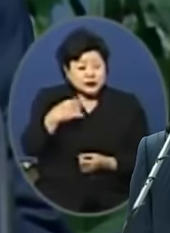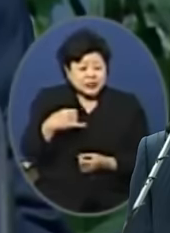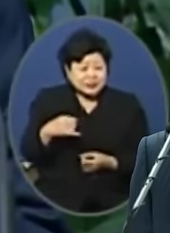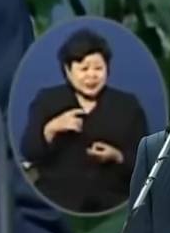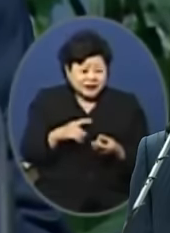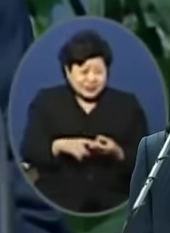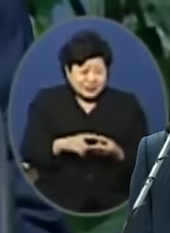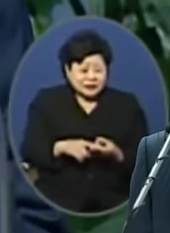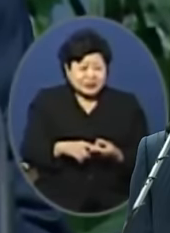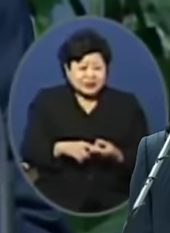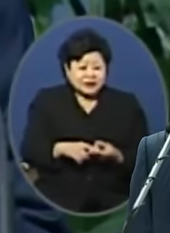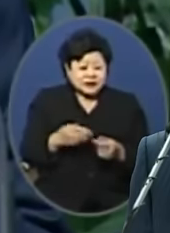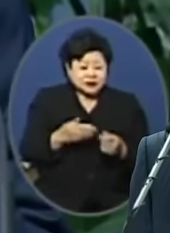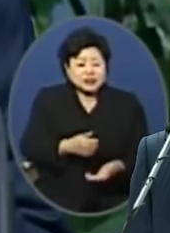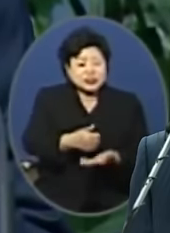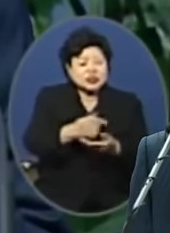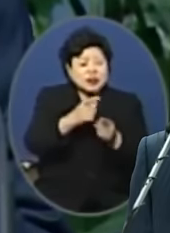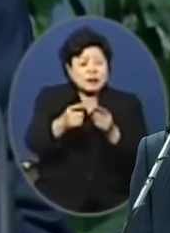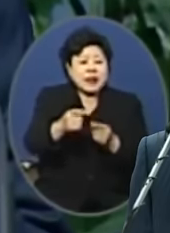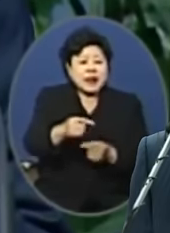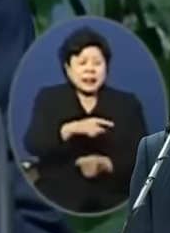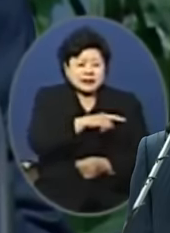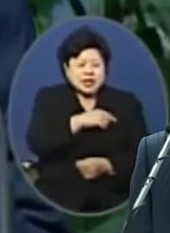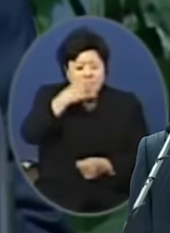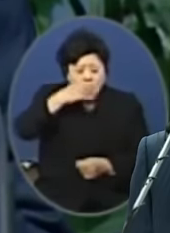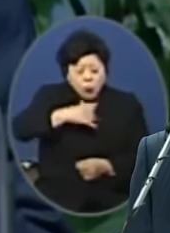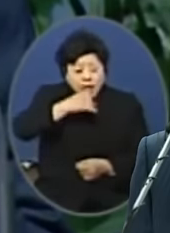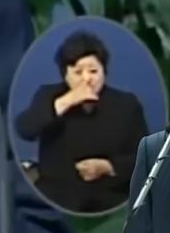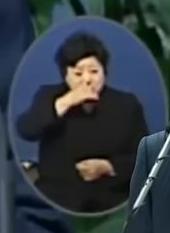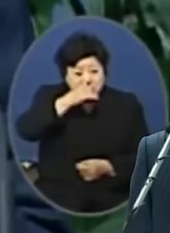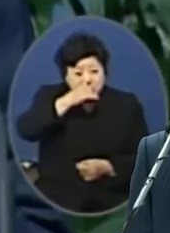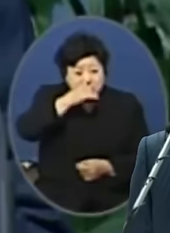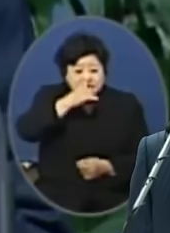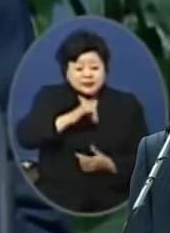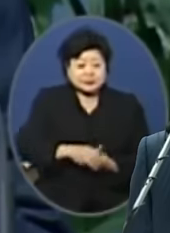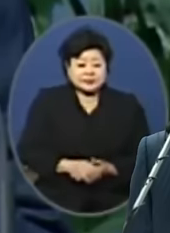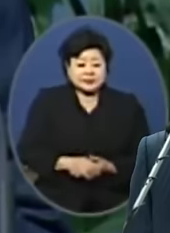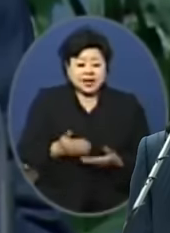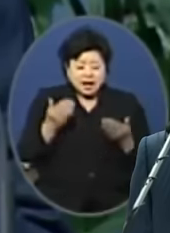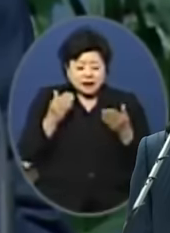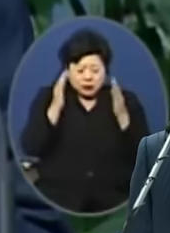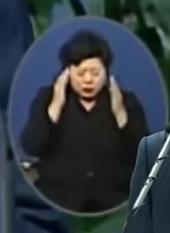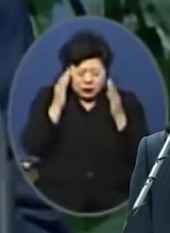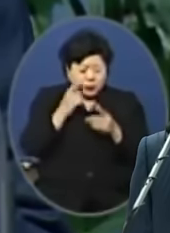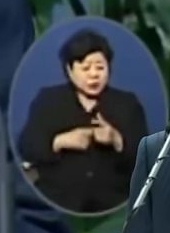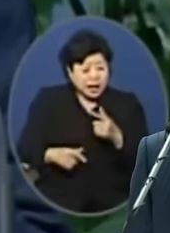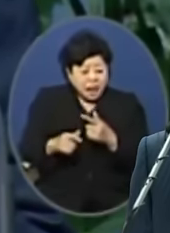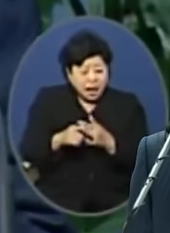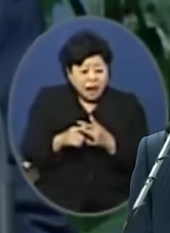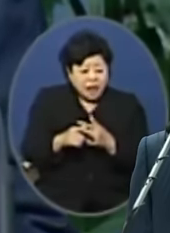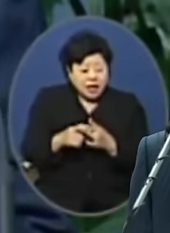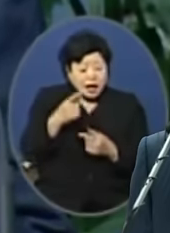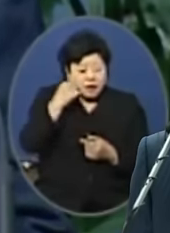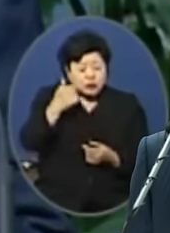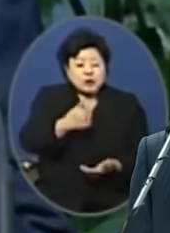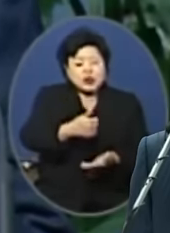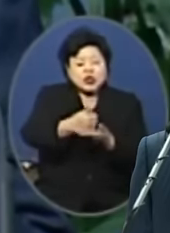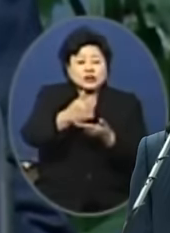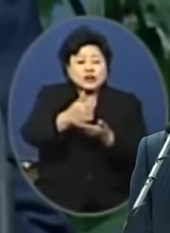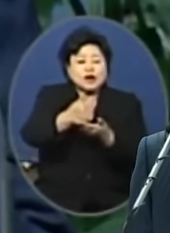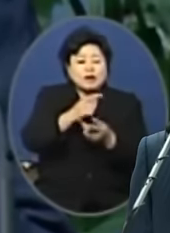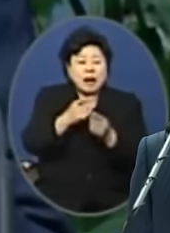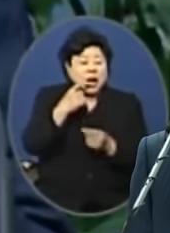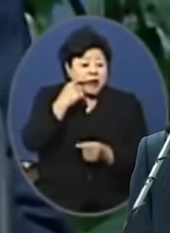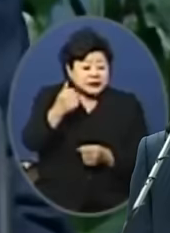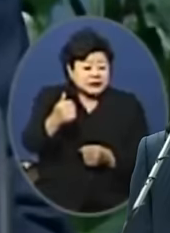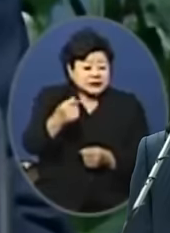자녀에게 주는 격려의 말이 제일 효과가 있습니다. 학교에서 공부하는 것보다도 무엇보다도 격려의 말이